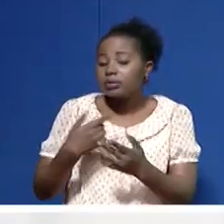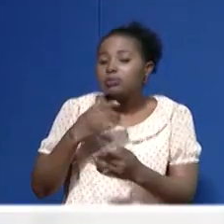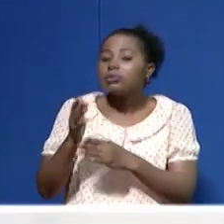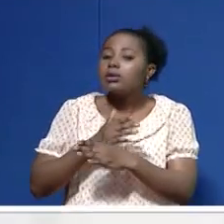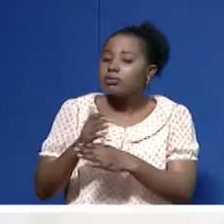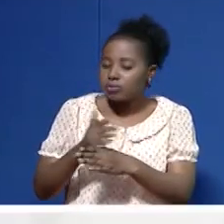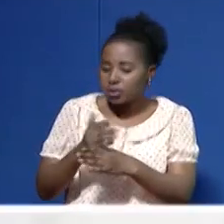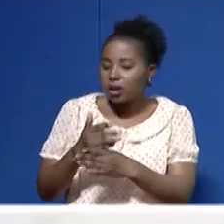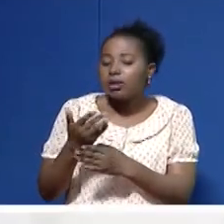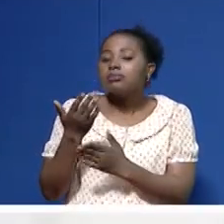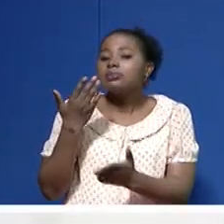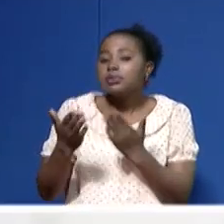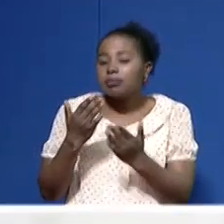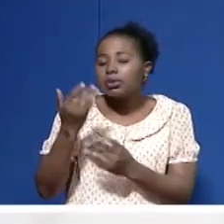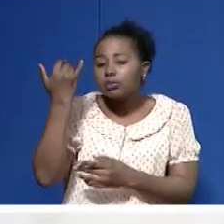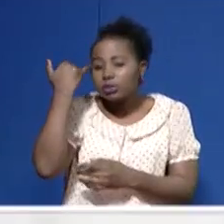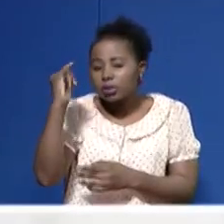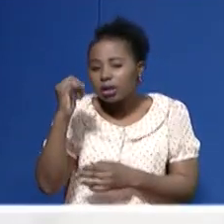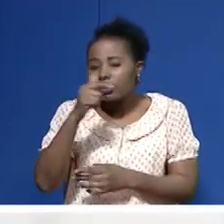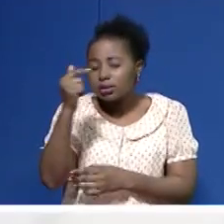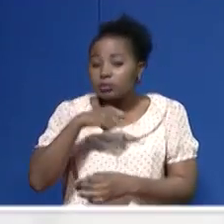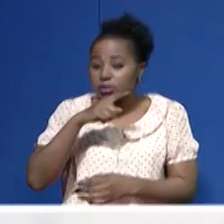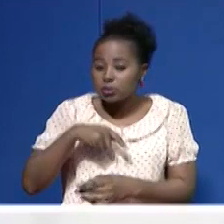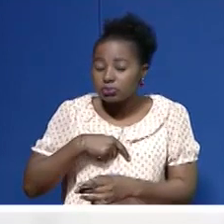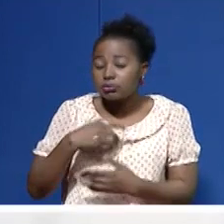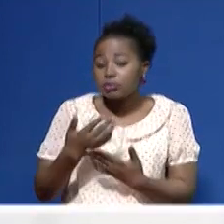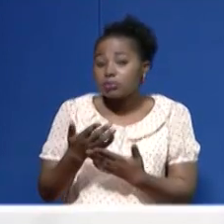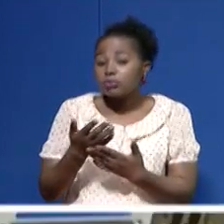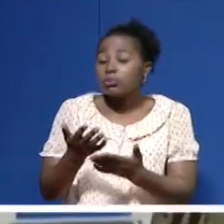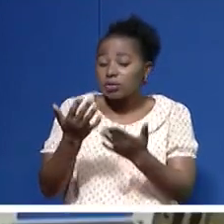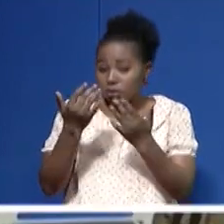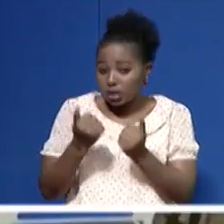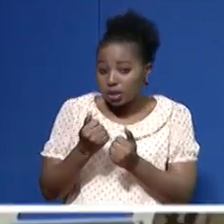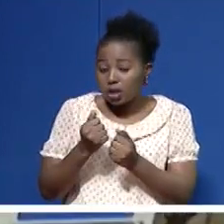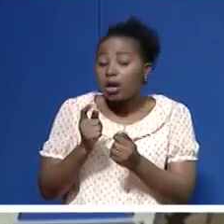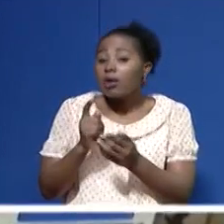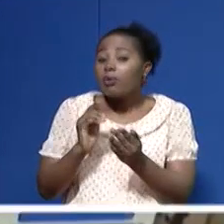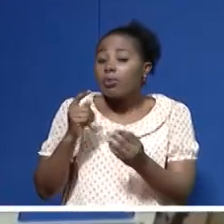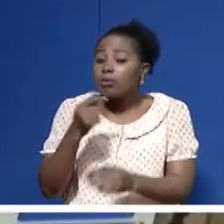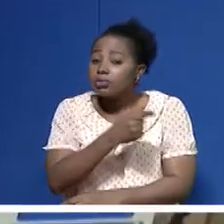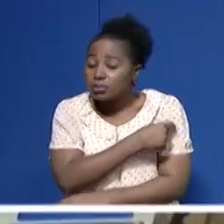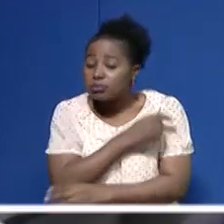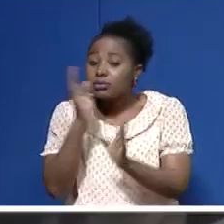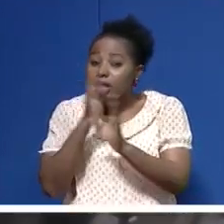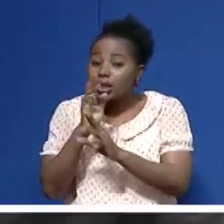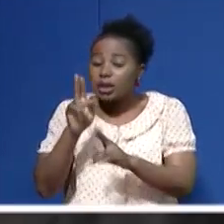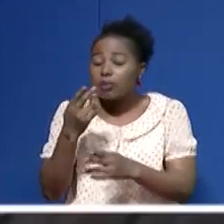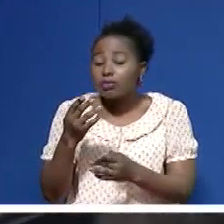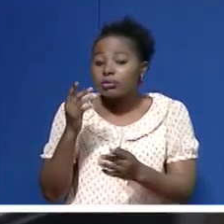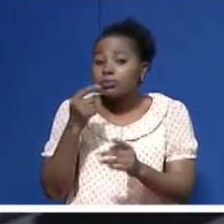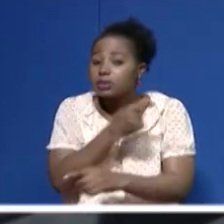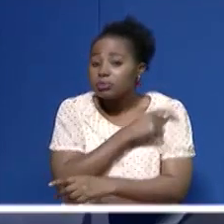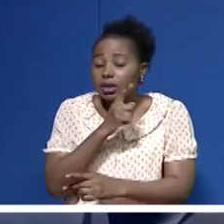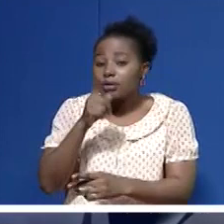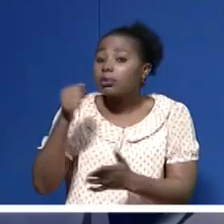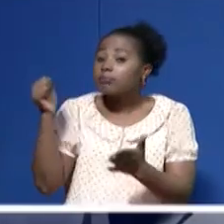tunatumia namna kushauriana na Watanzania wenzetu kutibu dalili, maana kuna uwezekano mkubwa kutibu dalili kuliko kutibu hali kisha kuwa chronic.